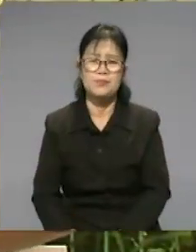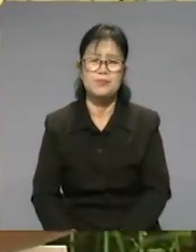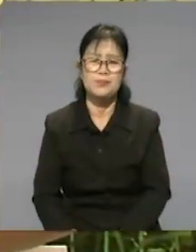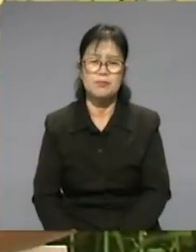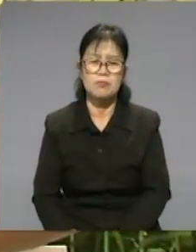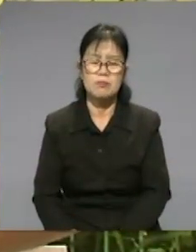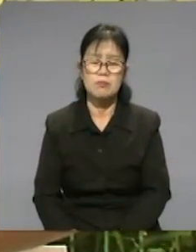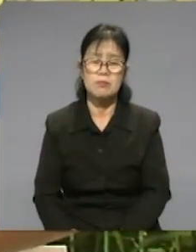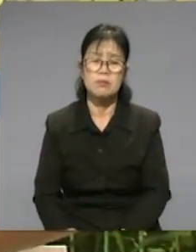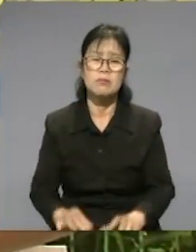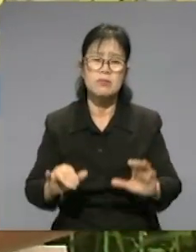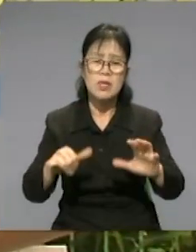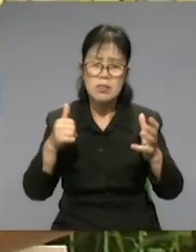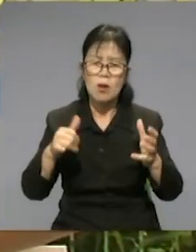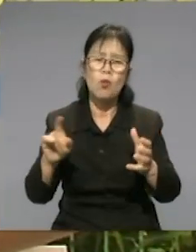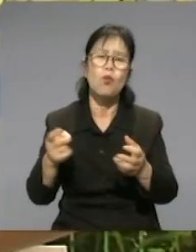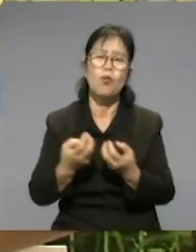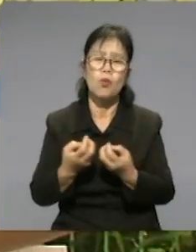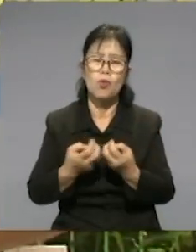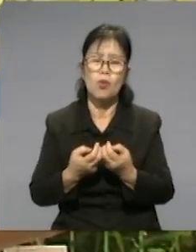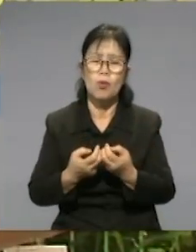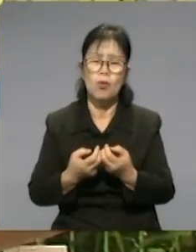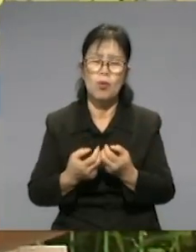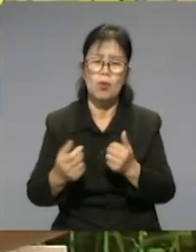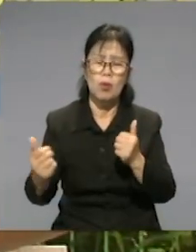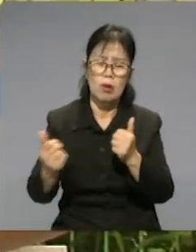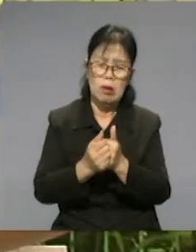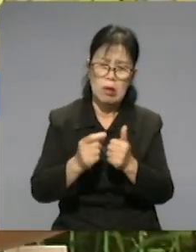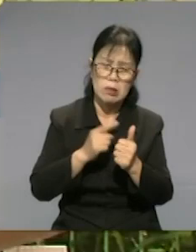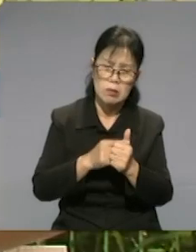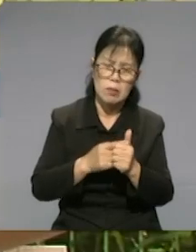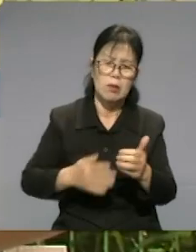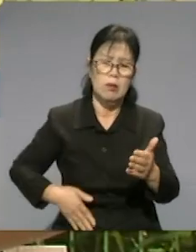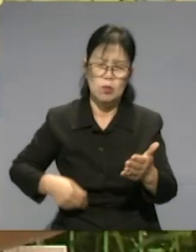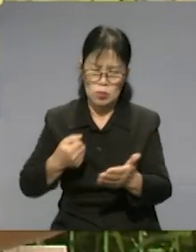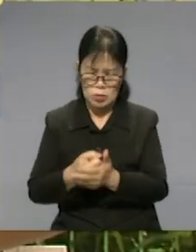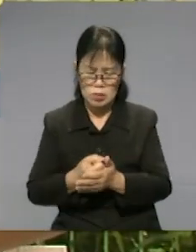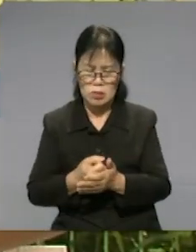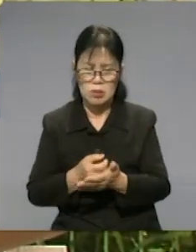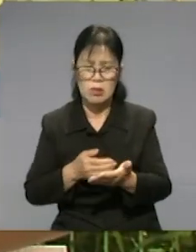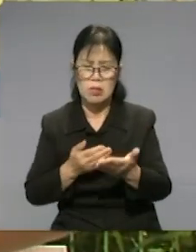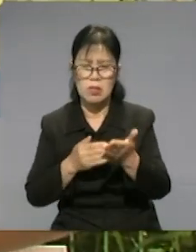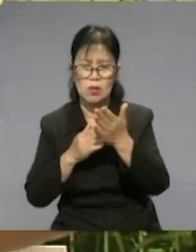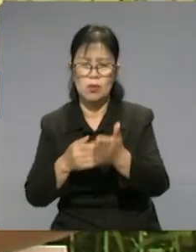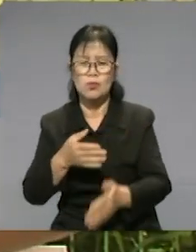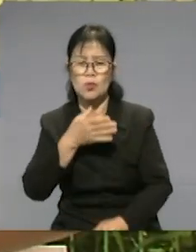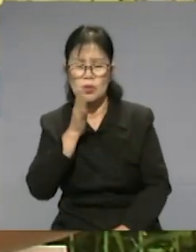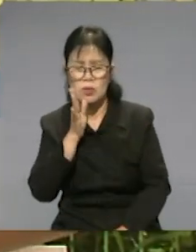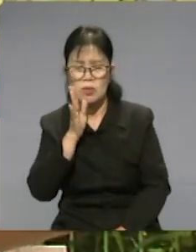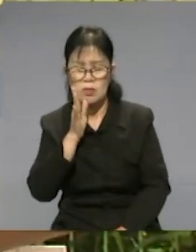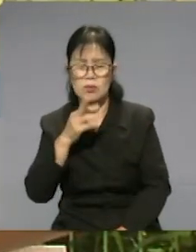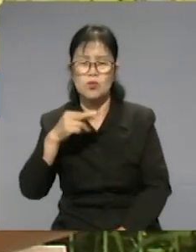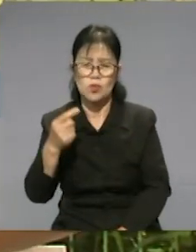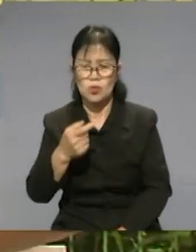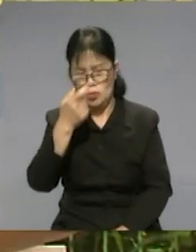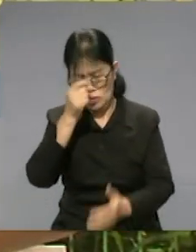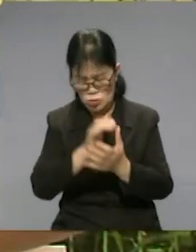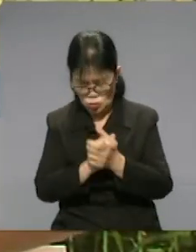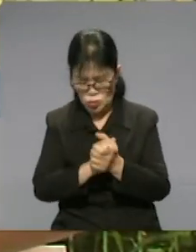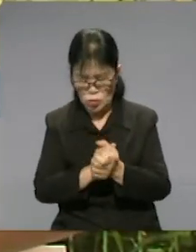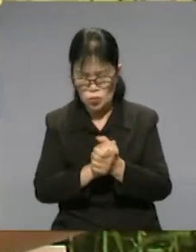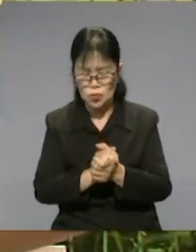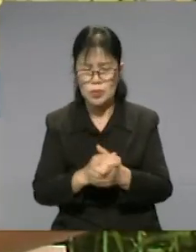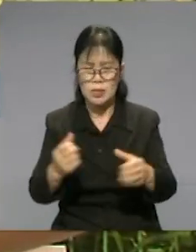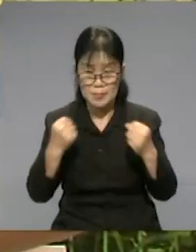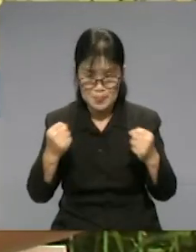세상이 이래서 어떡하다가 그런 일을 당했지만 용기 내세요. 저희 노인들도 다 기도하고